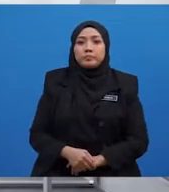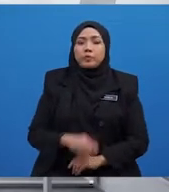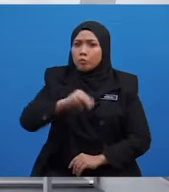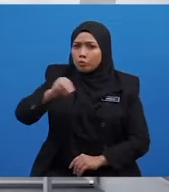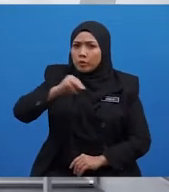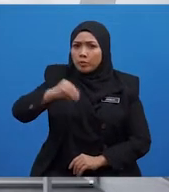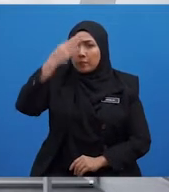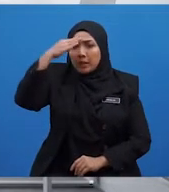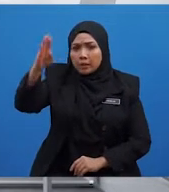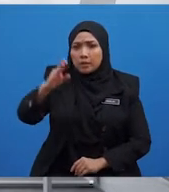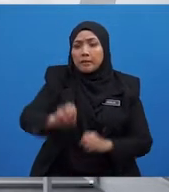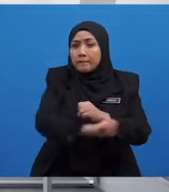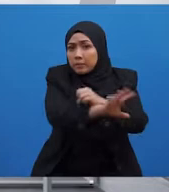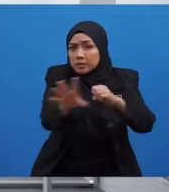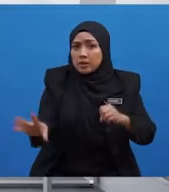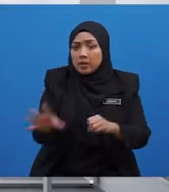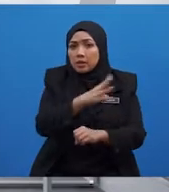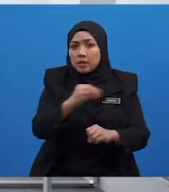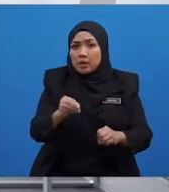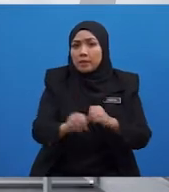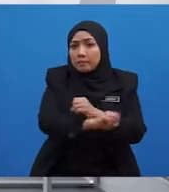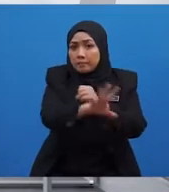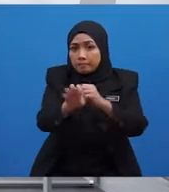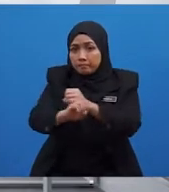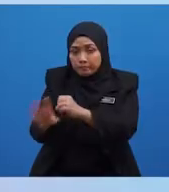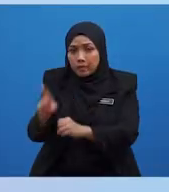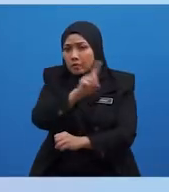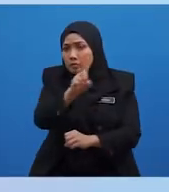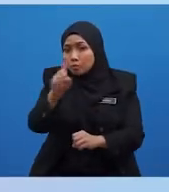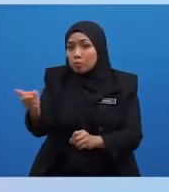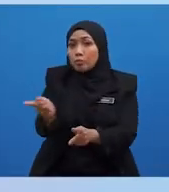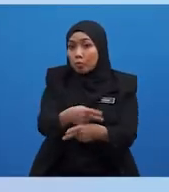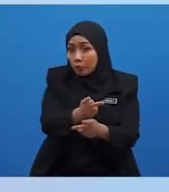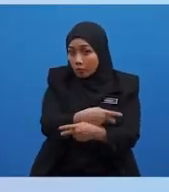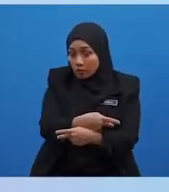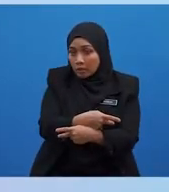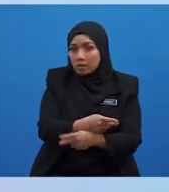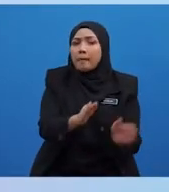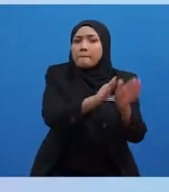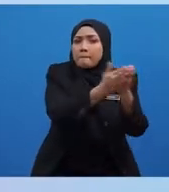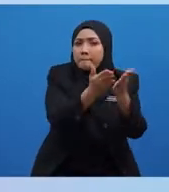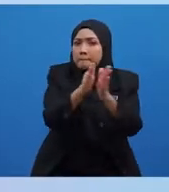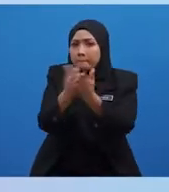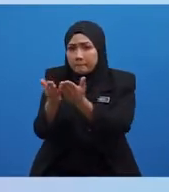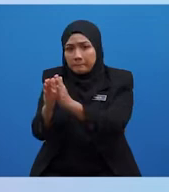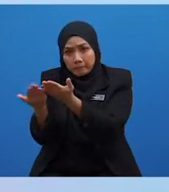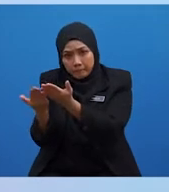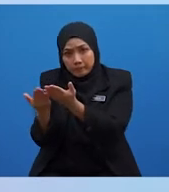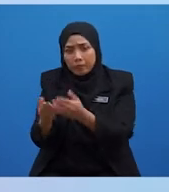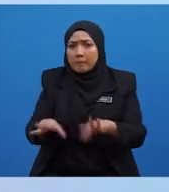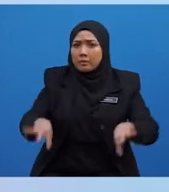Murid-murid bagi memasarkan dan mempromosikan sesuatu produk, brosur juga penting